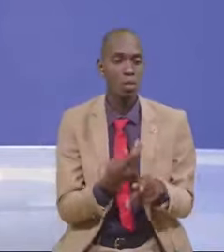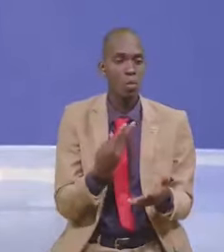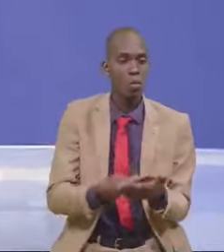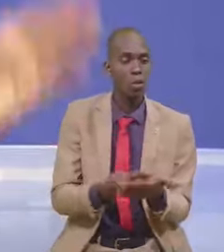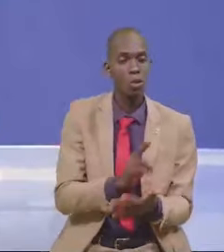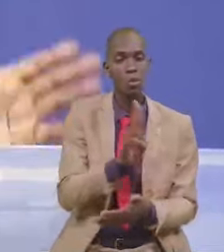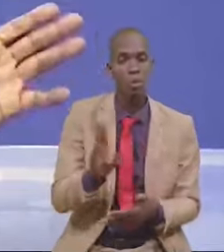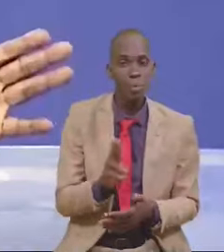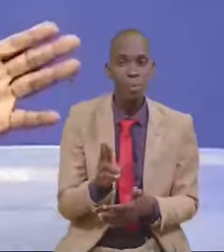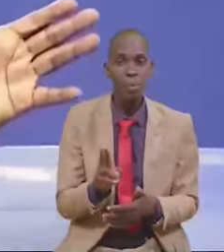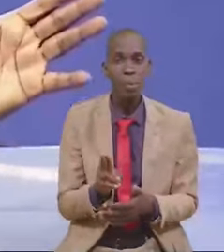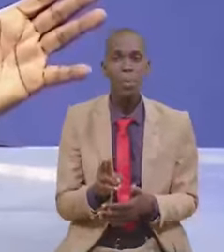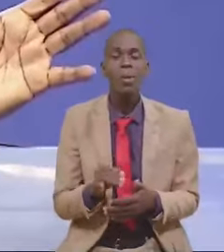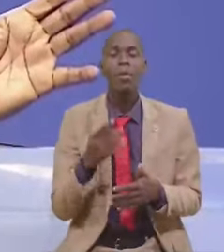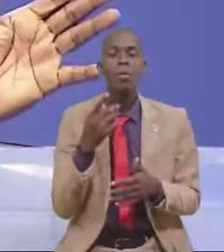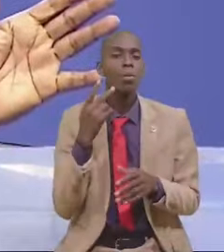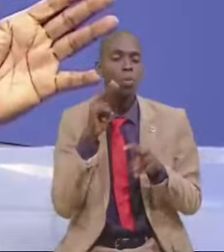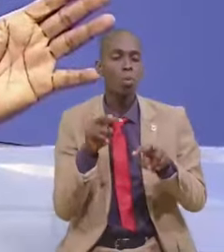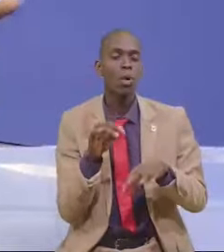qu'est-ce qui est derrière la devise?